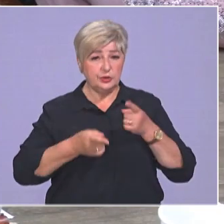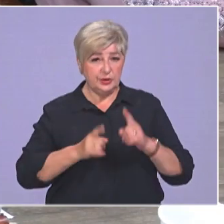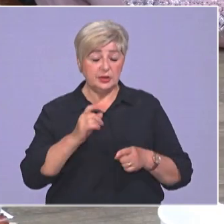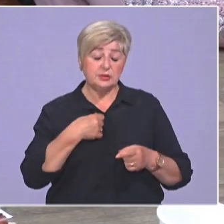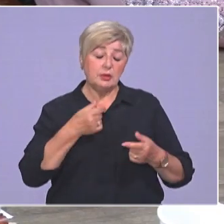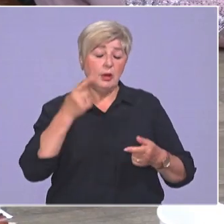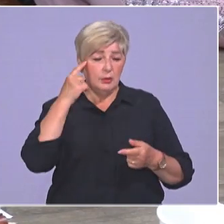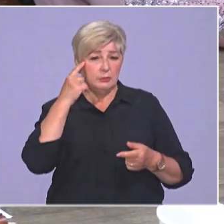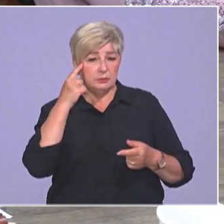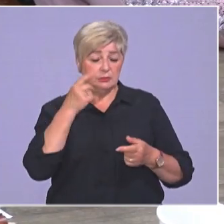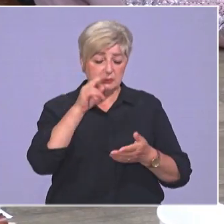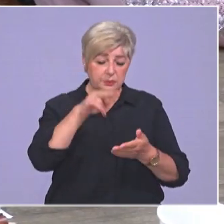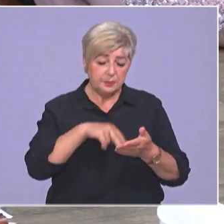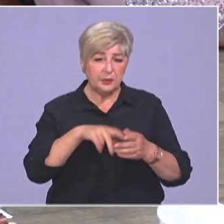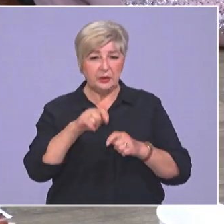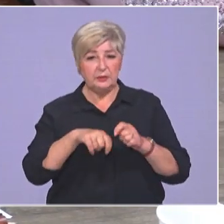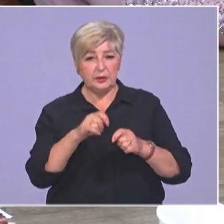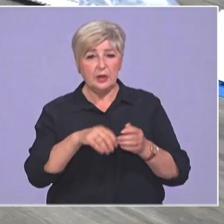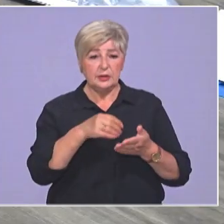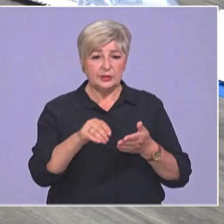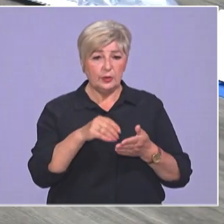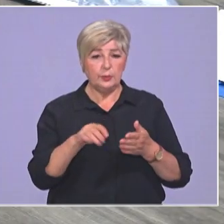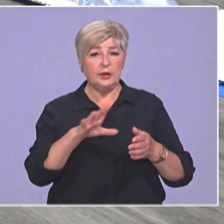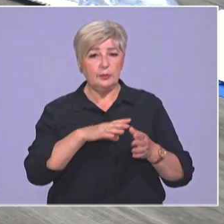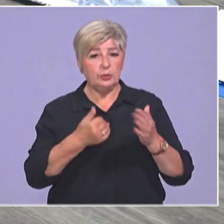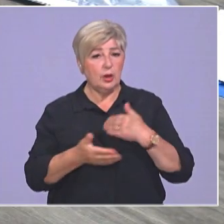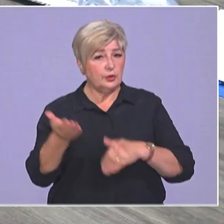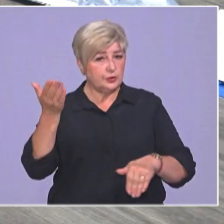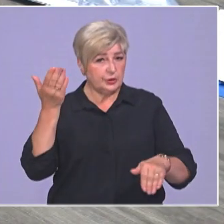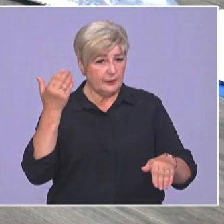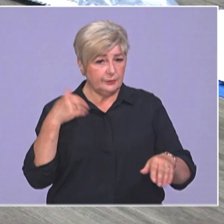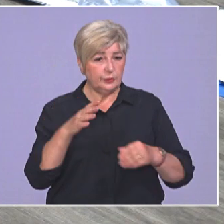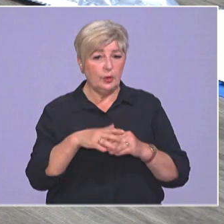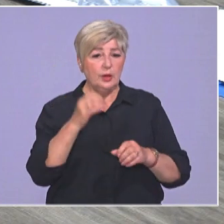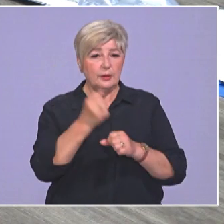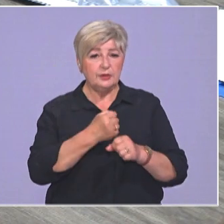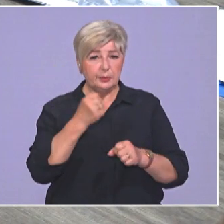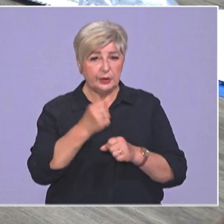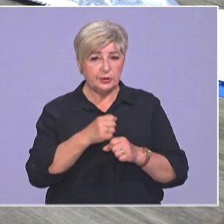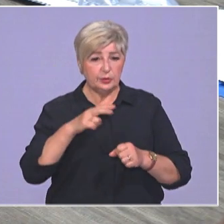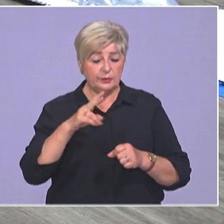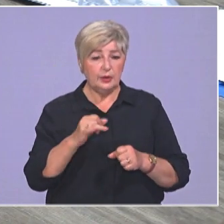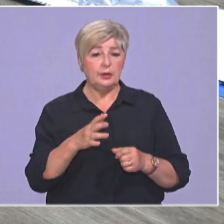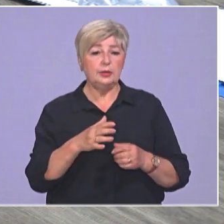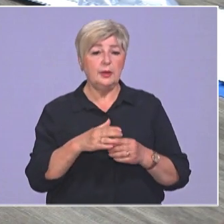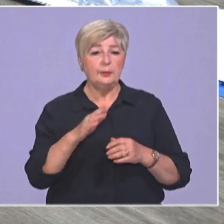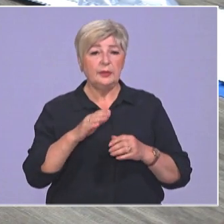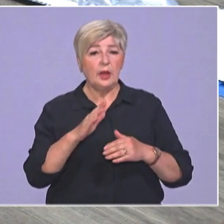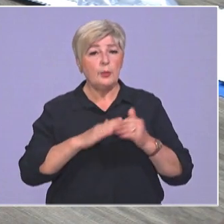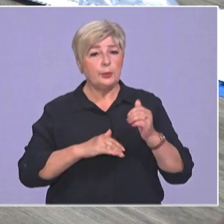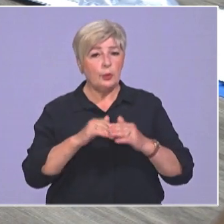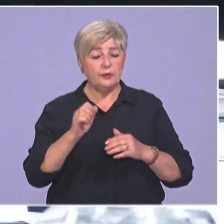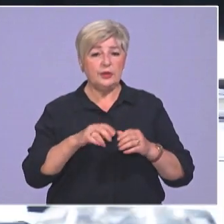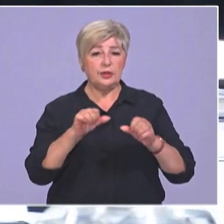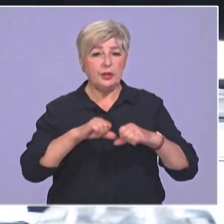проаналізували, закупівля була вже давно, і її відпрацювали і відповідні профільні департаменти